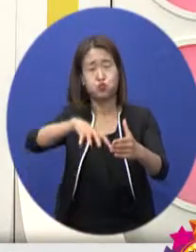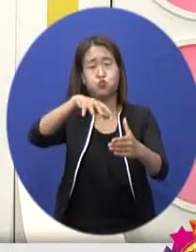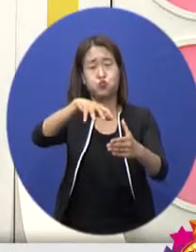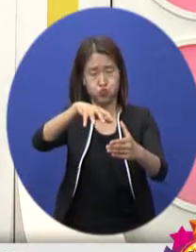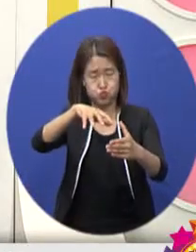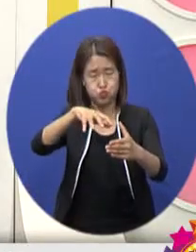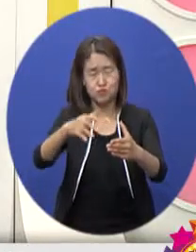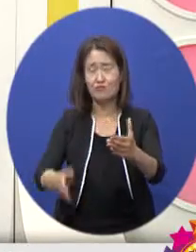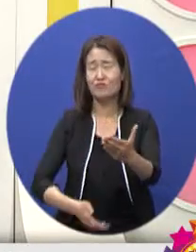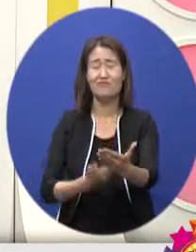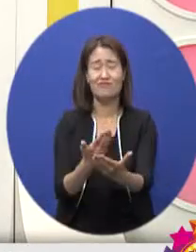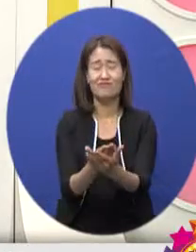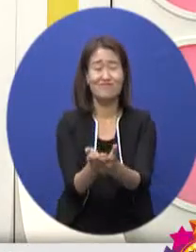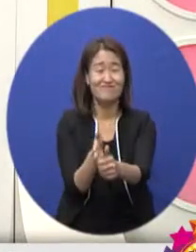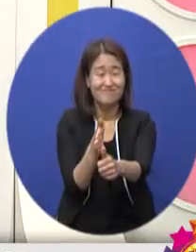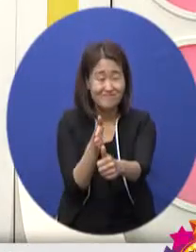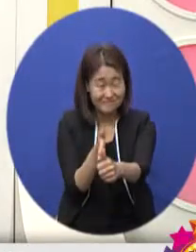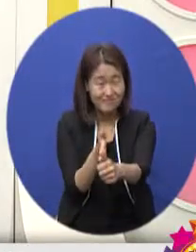향기를 채워보세요